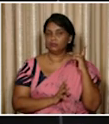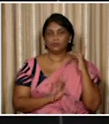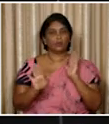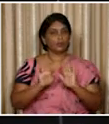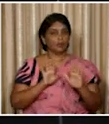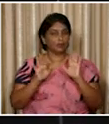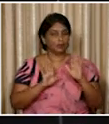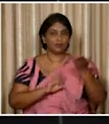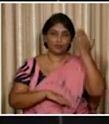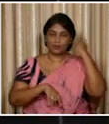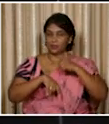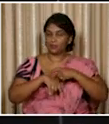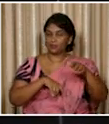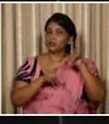அனுஷ்டிக்கப்பட்டிருந்தது.